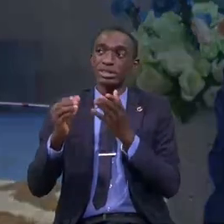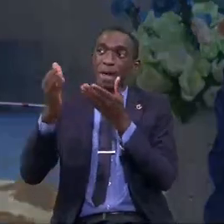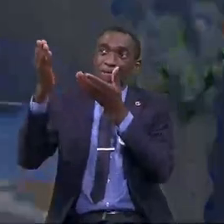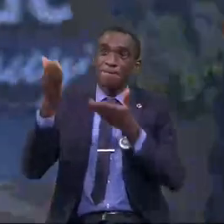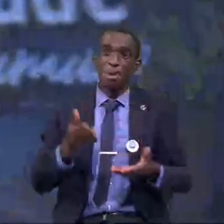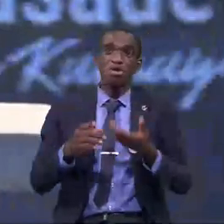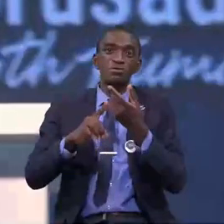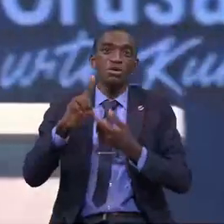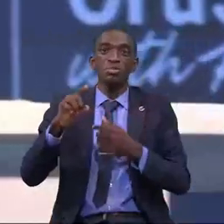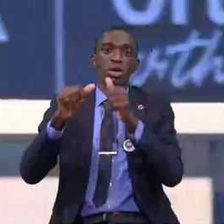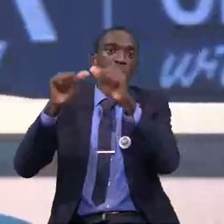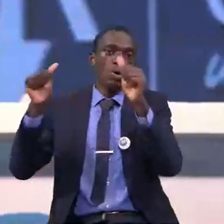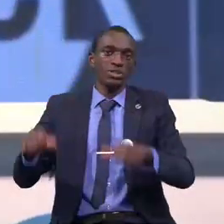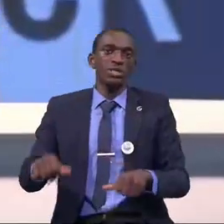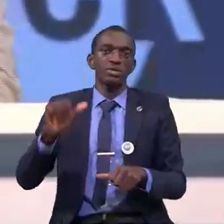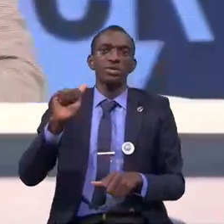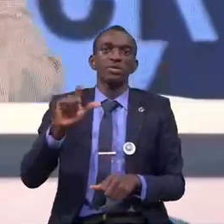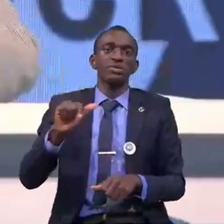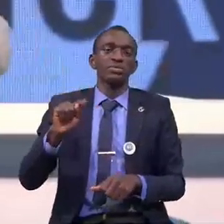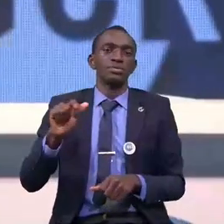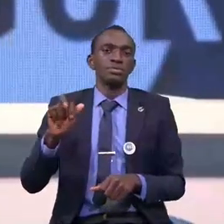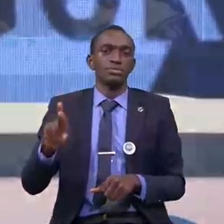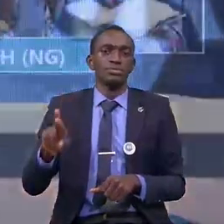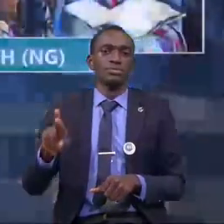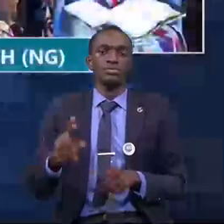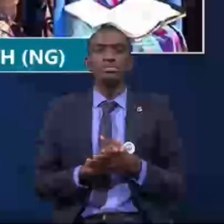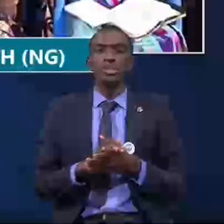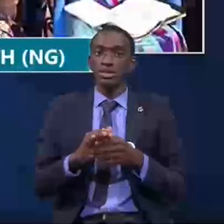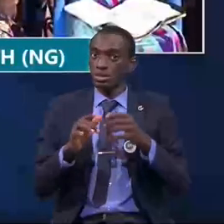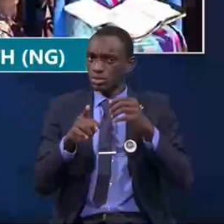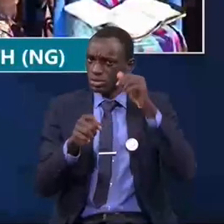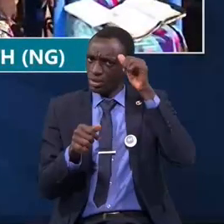qu'il avait prise sur l'autel avec des pincettes.